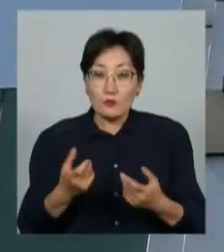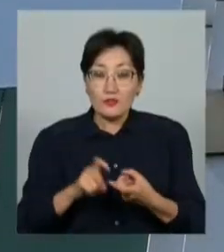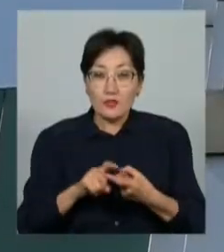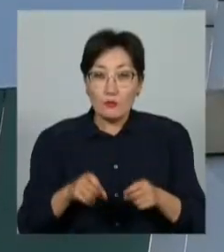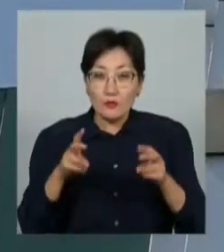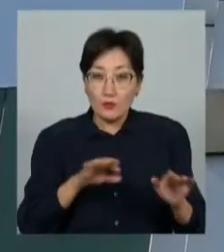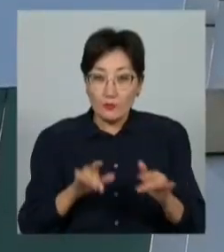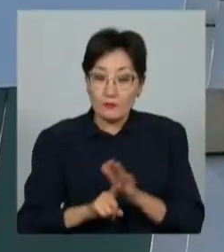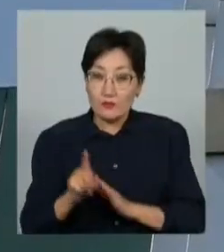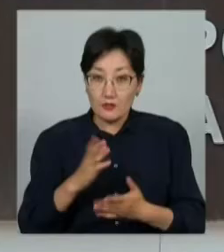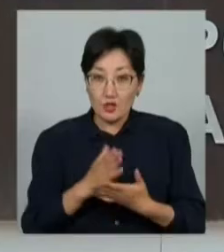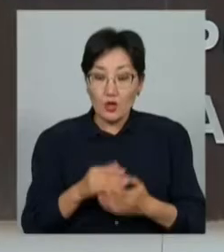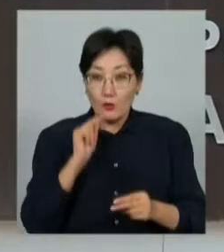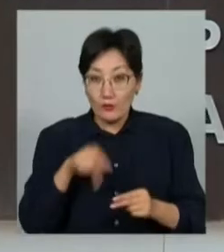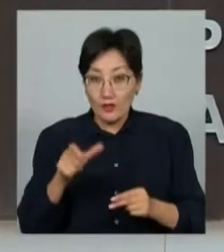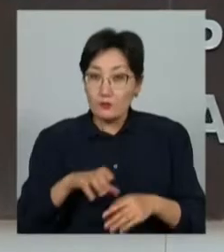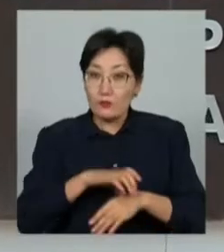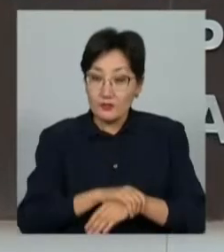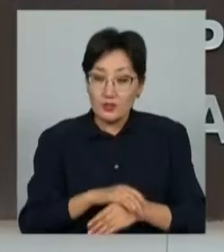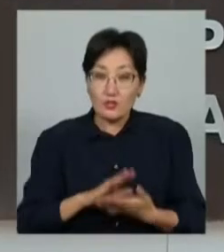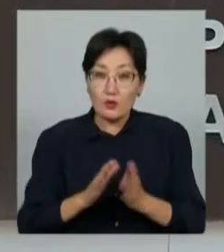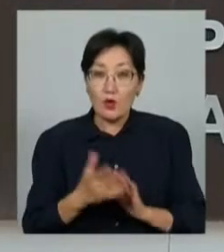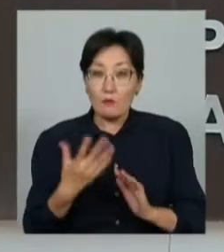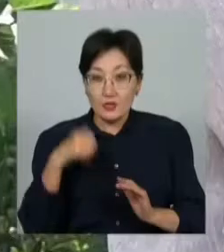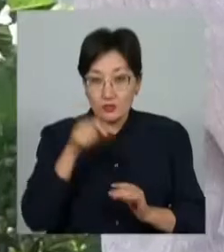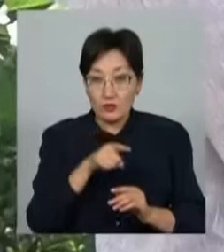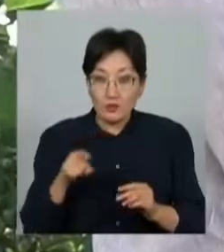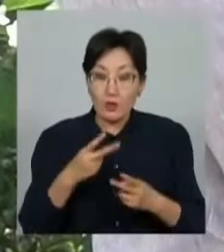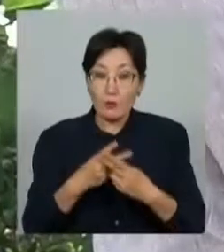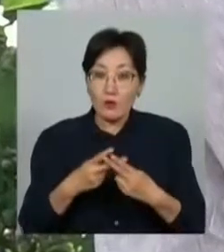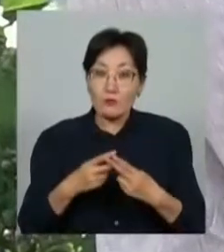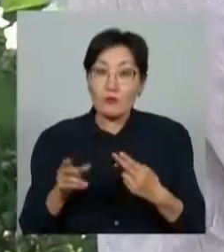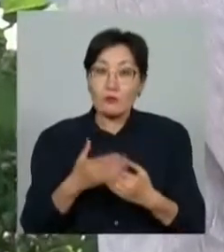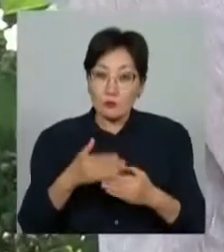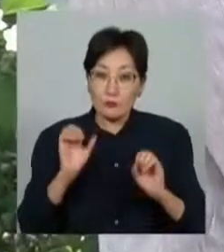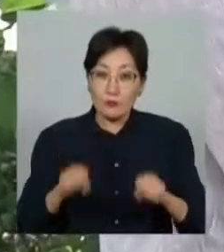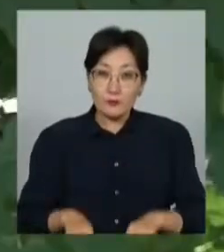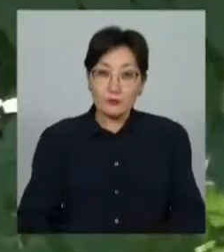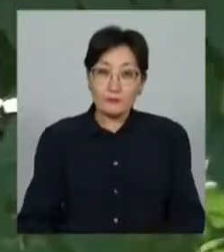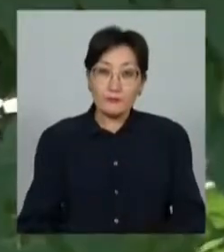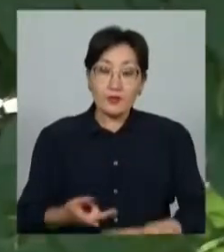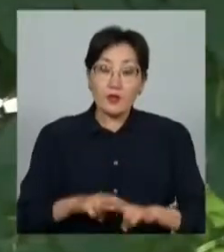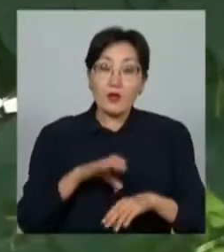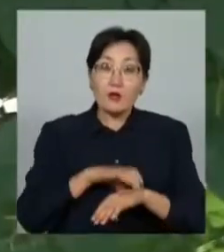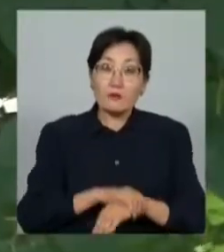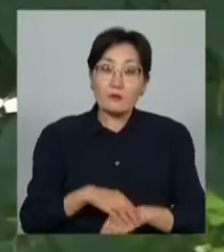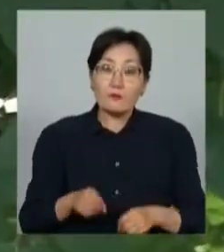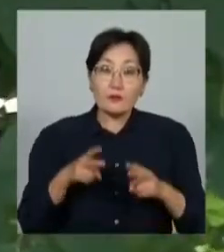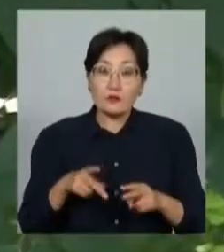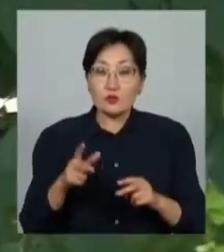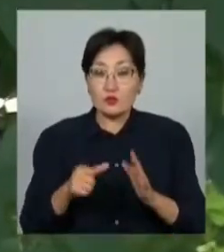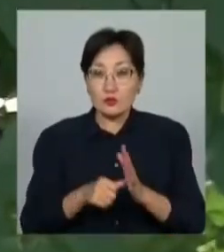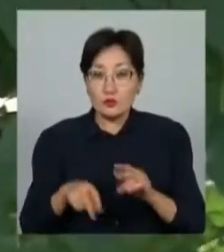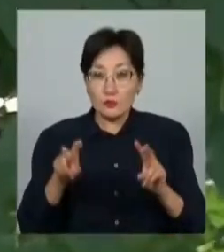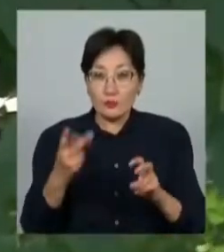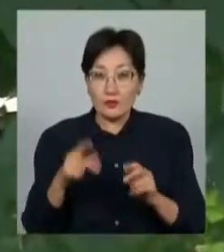қатысты қылмыстық іс қозғалған. Кінәлілер анықталса 5 жылға дейін бас бостандығынан айырылуы мүмкін. Аталмыш дерек қылмыстық кодекстің